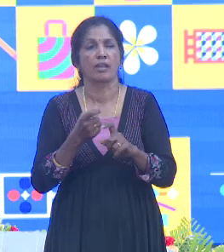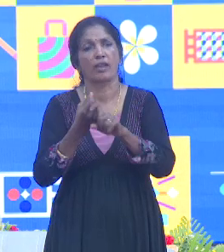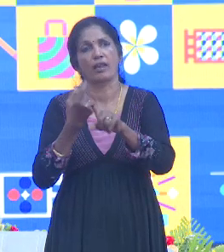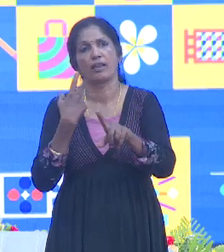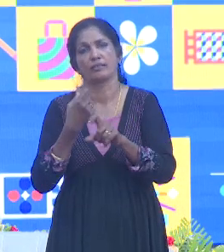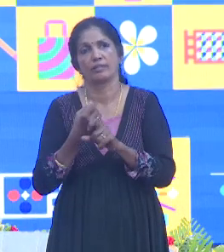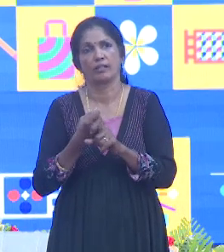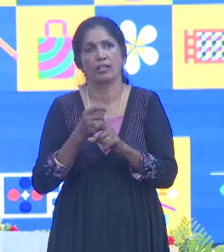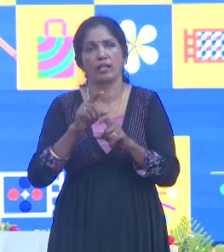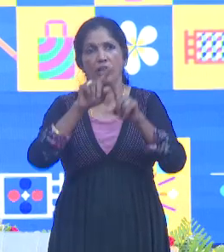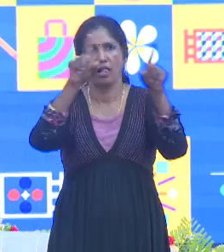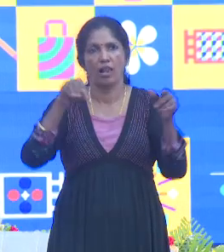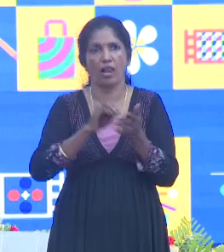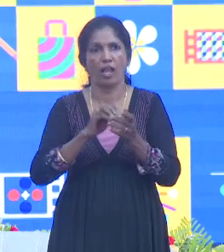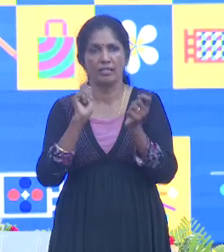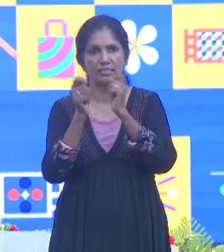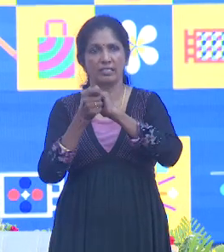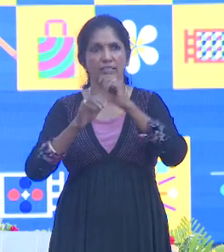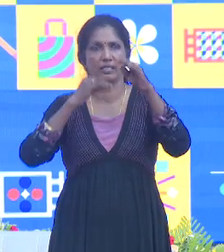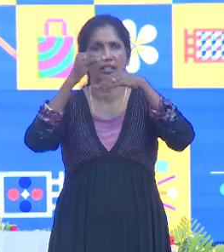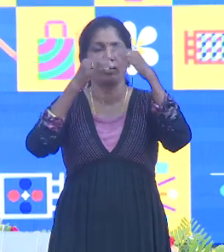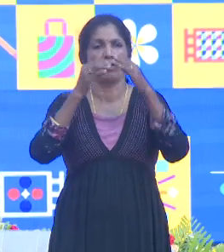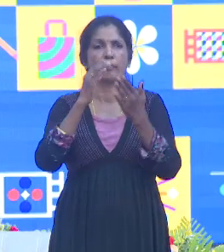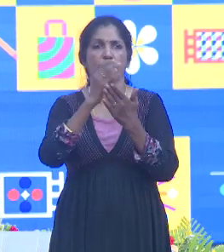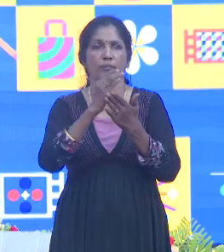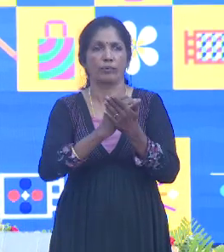കേരളത്തിലെ ഭൂപരിഷ്കരണ നടപടികളിൽ കൂടി